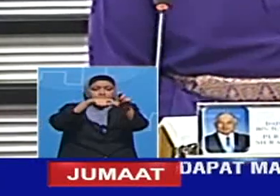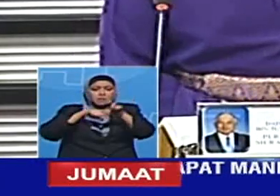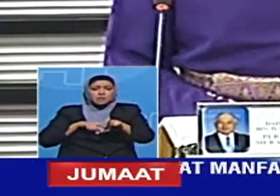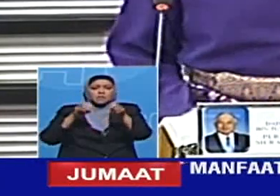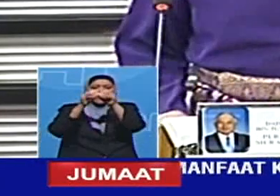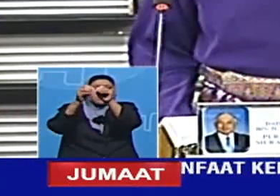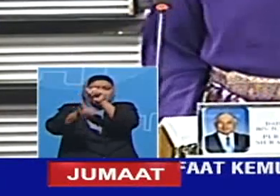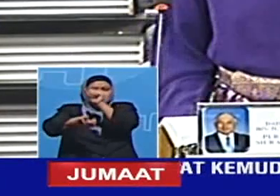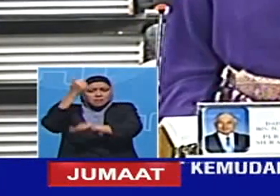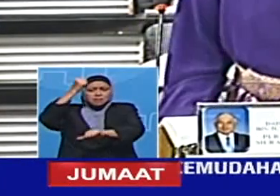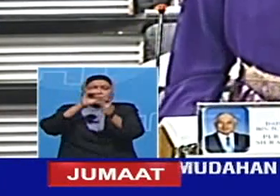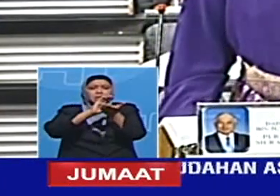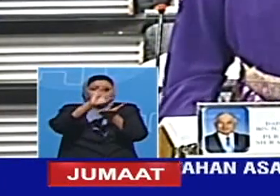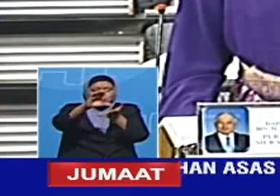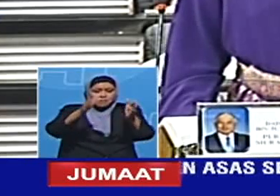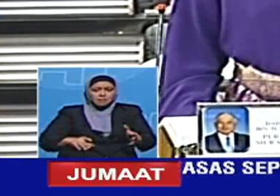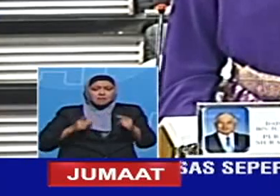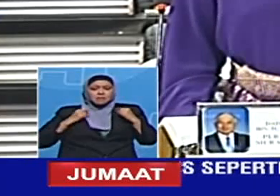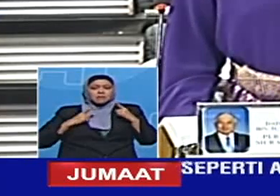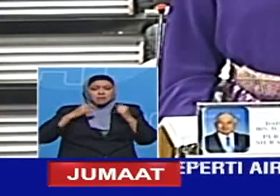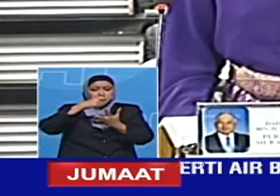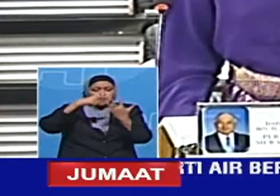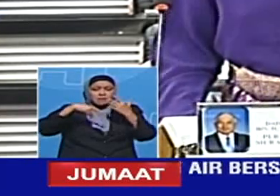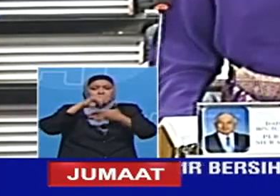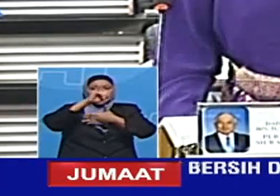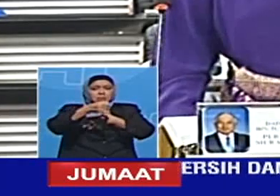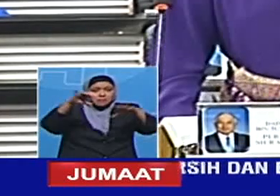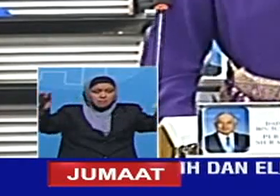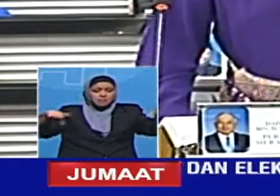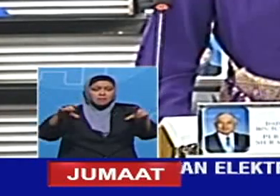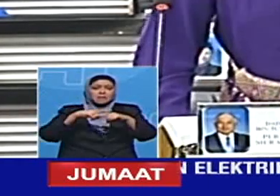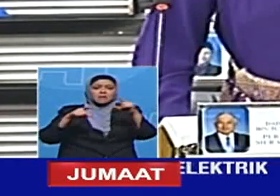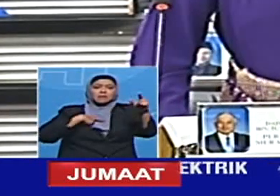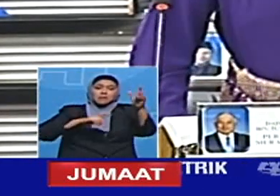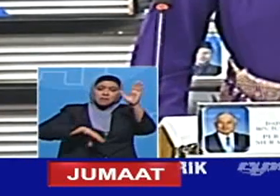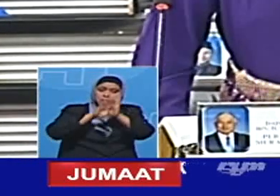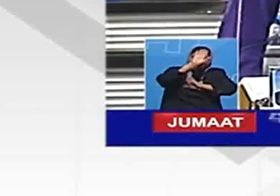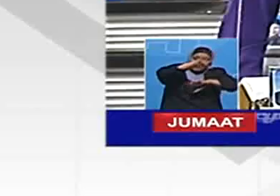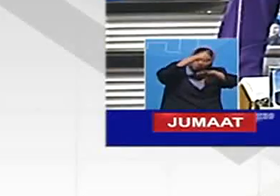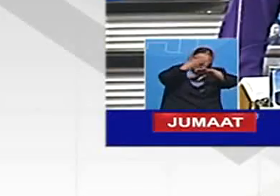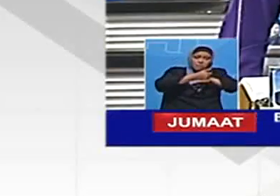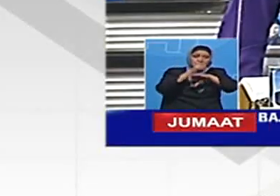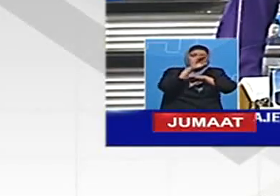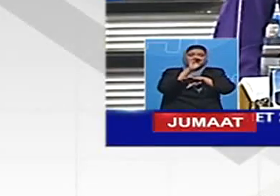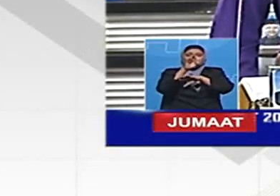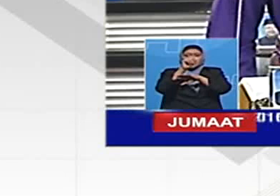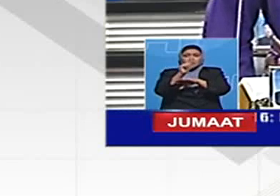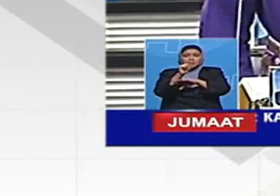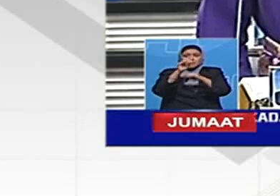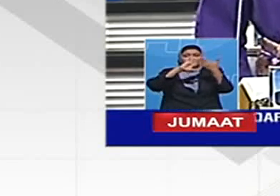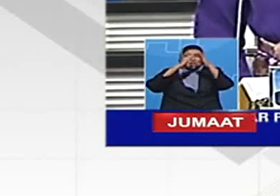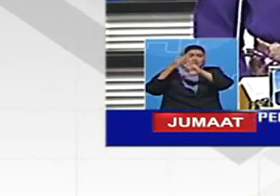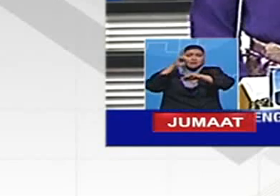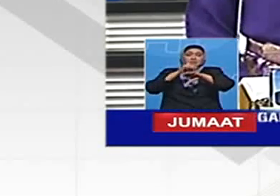swasta antara projek sedang dilaksanakan adalah pembangunan rubber City di Kedah dengan peruntukan rm320